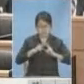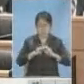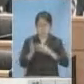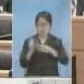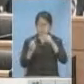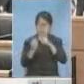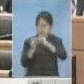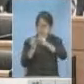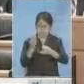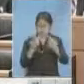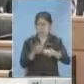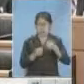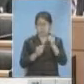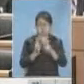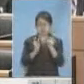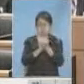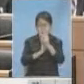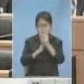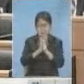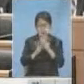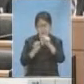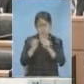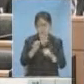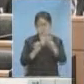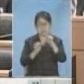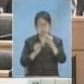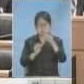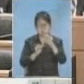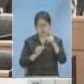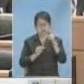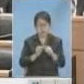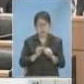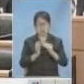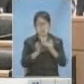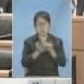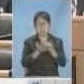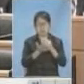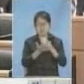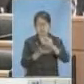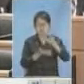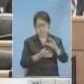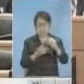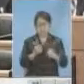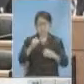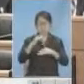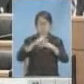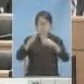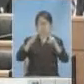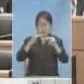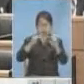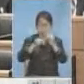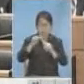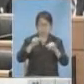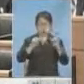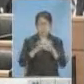35% แต่ทุกวันนี้เดี๋ยวนี้ยังไม่ถึงเลยครับ 30% แค่20%กว่านะฮะถึงแม้ว่า